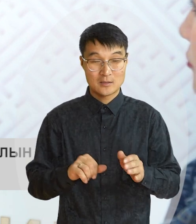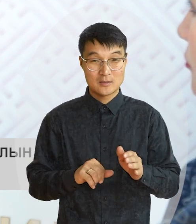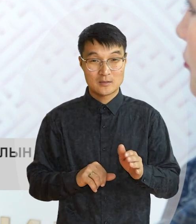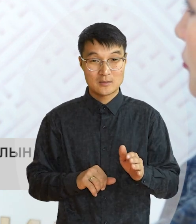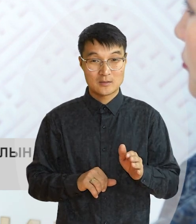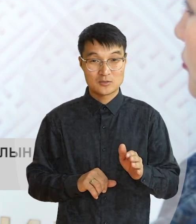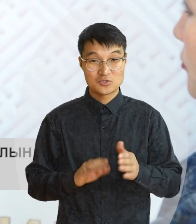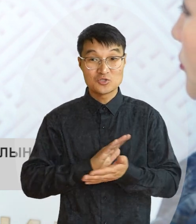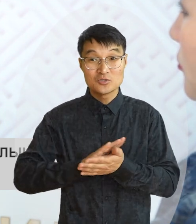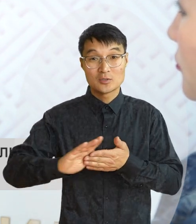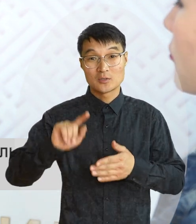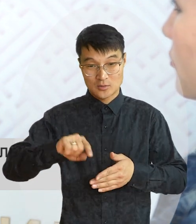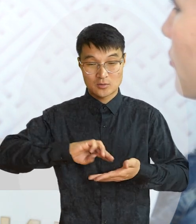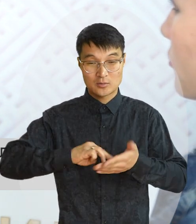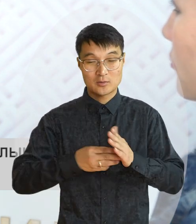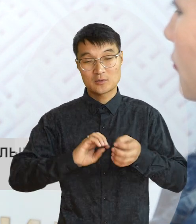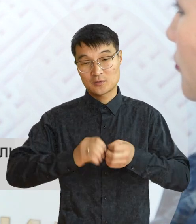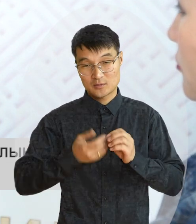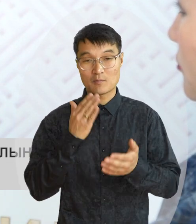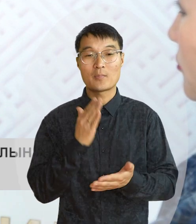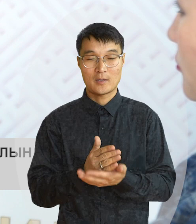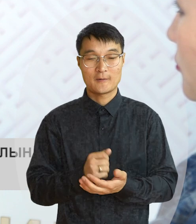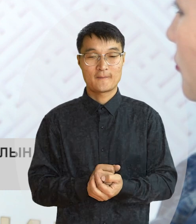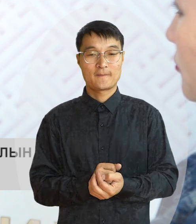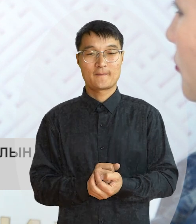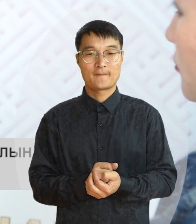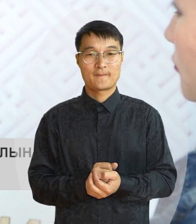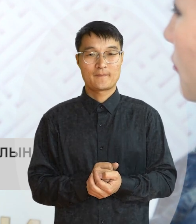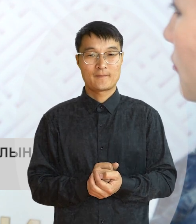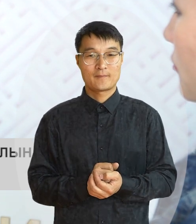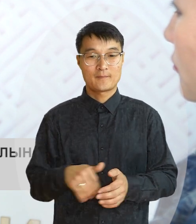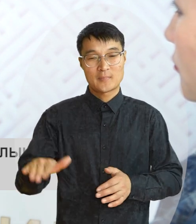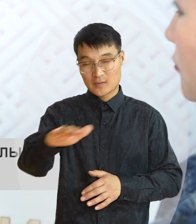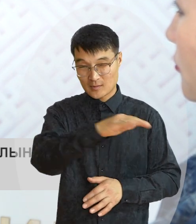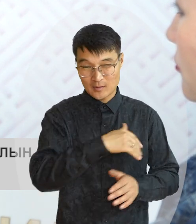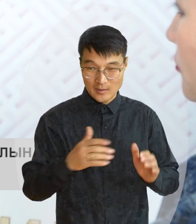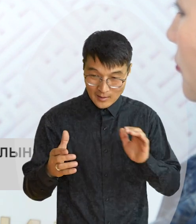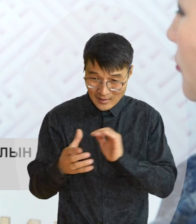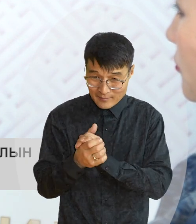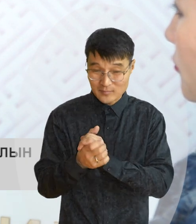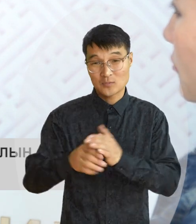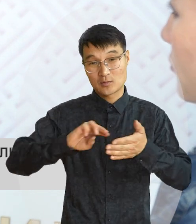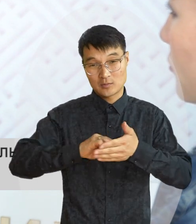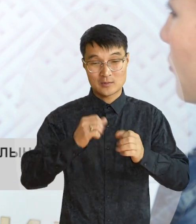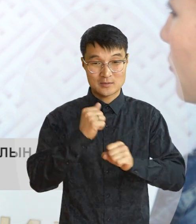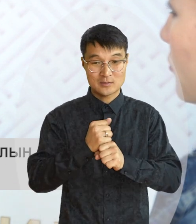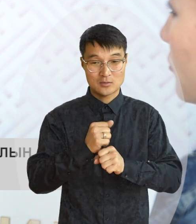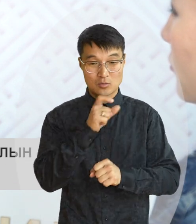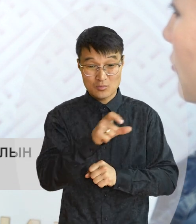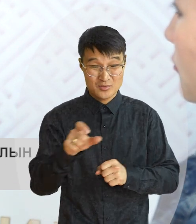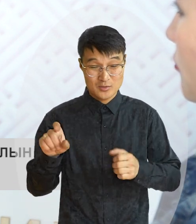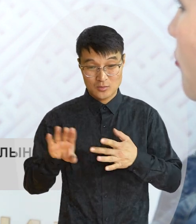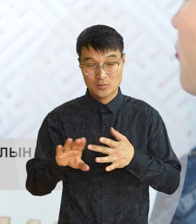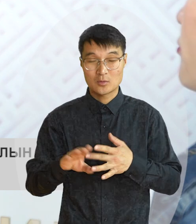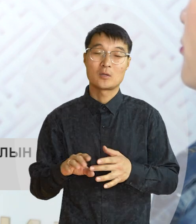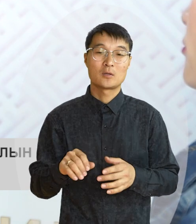тоот шалгээд одоо сая энэ онд л гаргацсан байж байгаа. Шатар сайдэр батлуулсан. А тэгэхээр одоо бид нар яг хамтарч ажиллахад яг магадгүй одоо хүн амын дунд нийгмийн